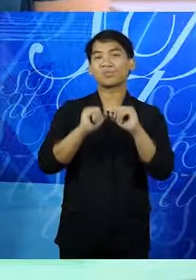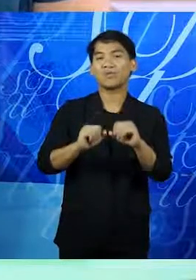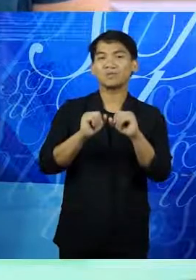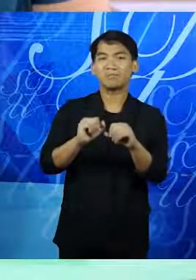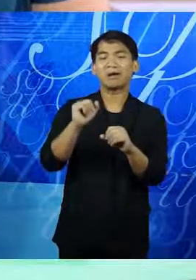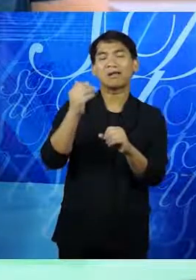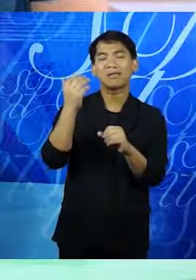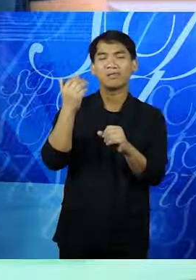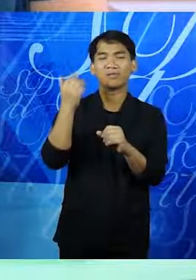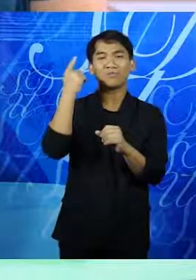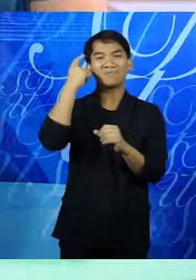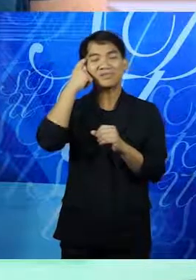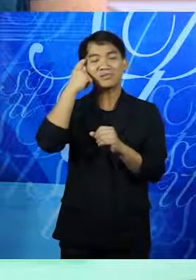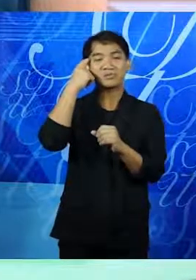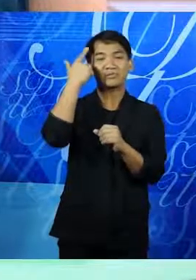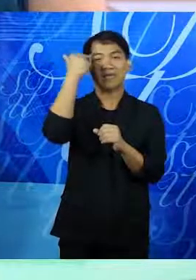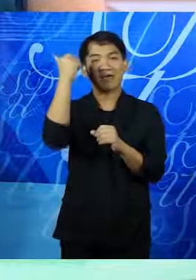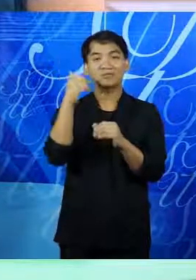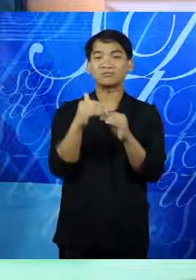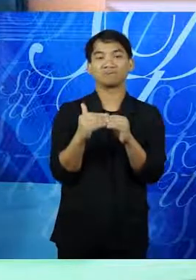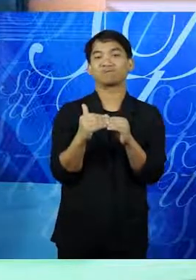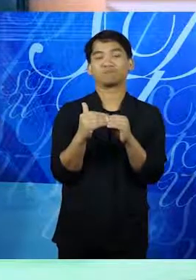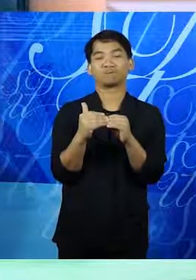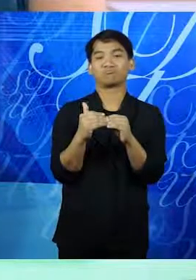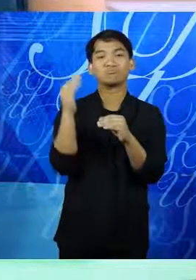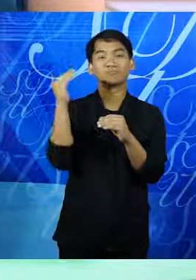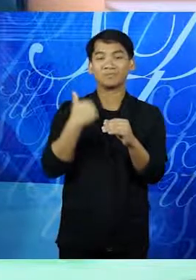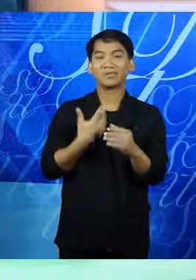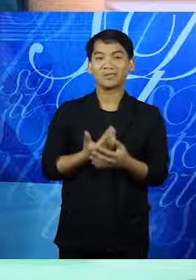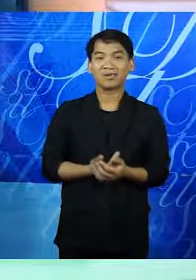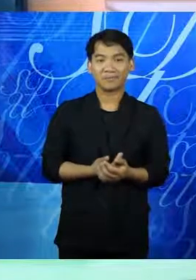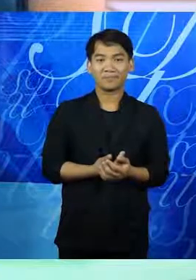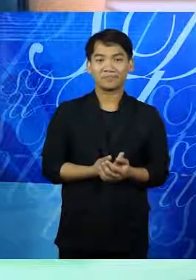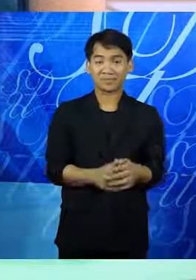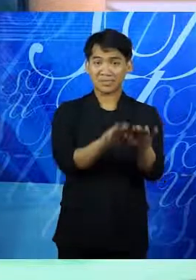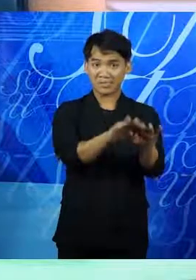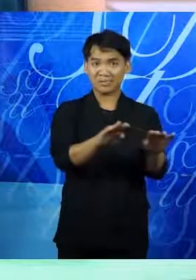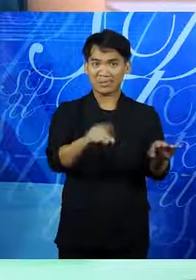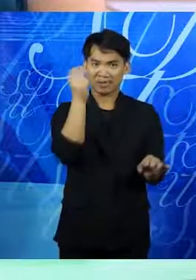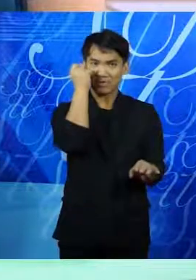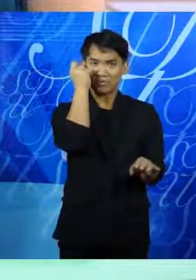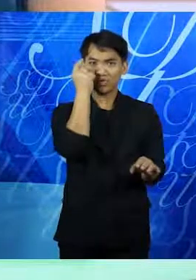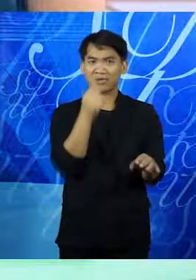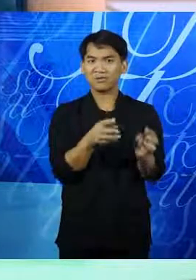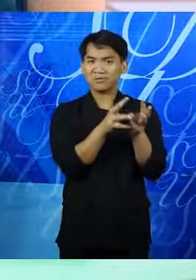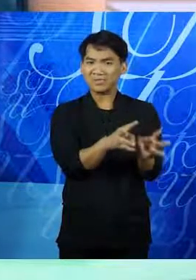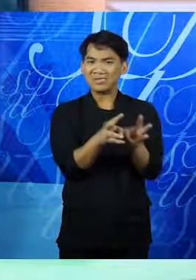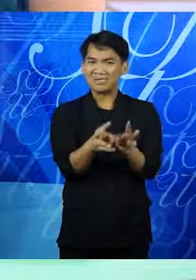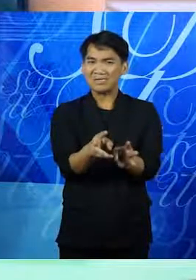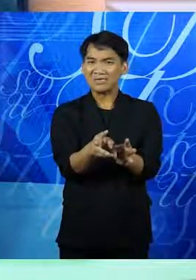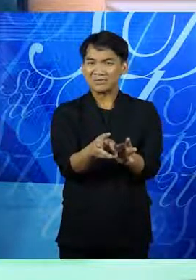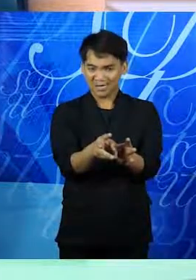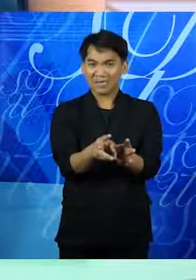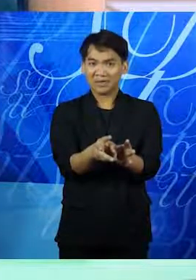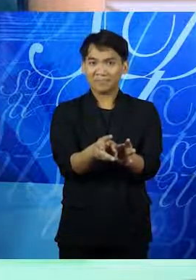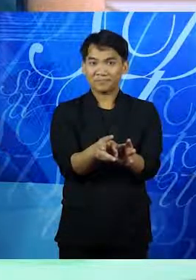เรื่องของการแลกเปลี่ยนภาพเพื่อการสื่อสารแต่เราอยากจะทำให้ท่านผู้ชมเนี่ยเข้าใจได้นะคะว่าวิธีการแลกเปลี่ยนภาพเพื่อการสื่อ